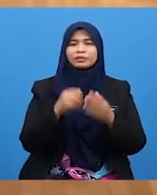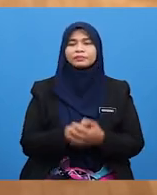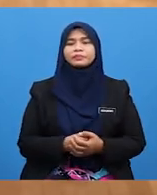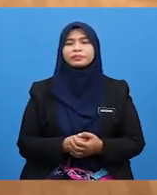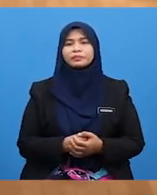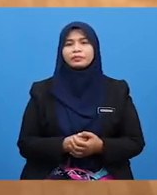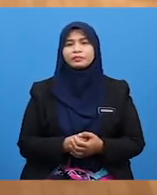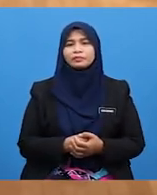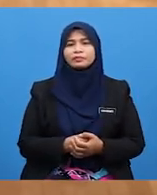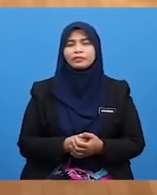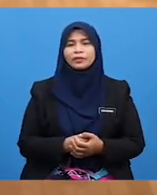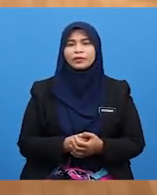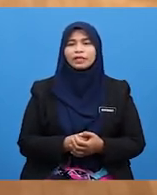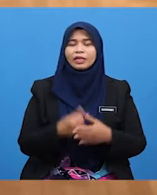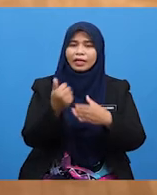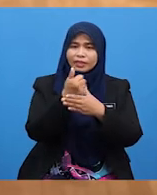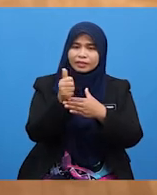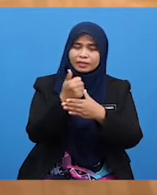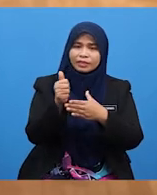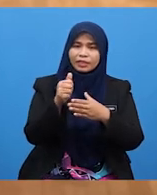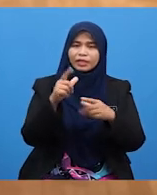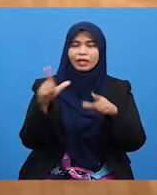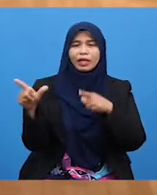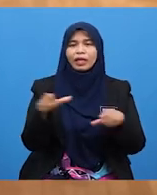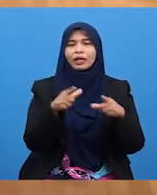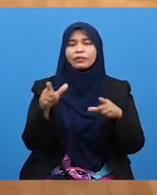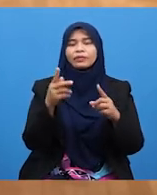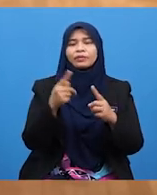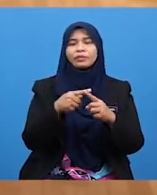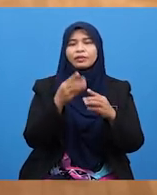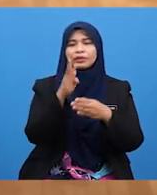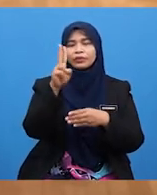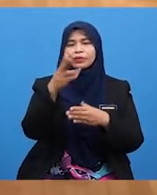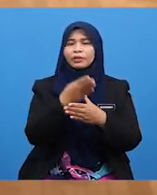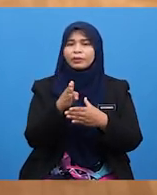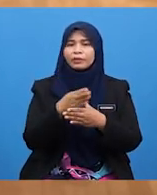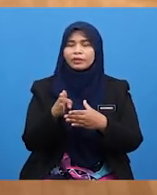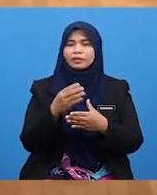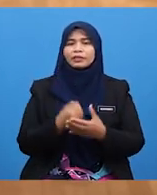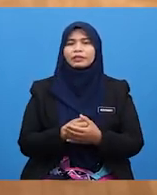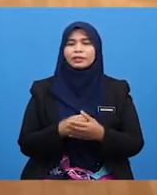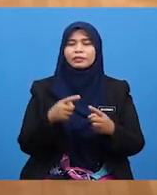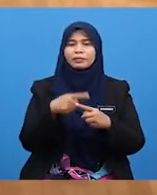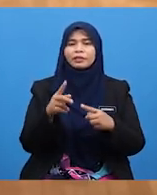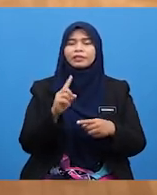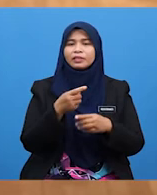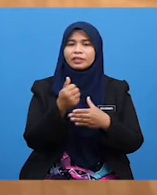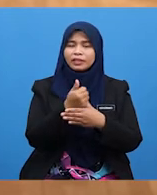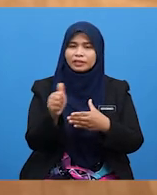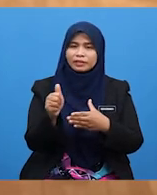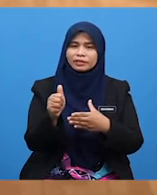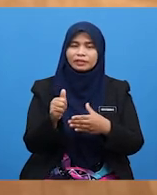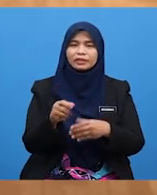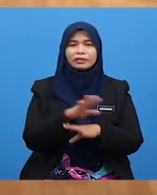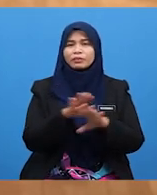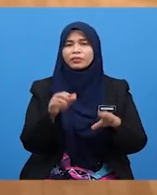lenggok. Kita asingkan lenggok tu kepada dua bahagian. Okey, tapi bila kita asingkan tu, tak semestinya